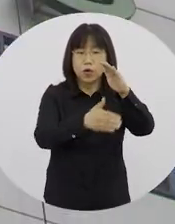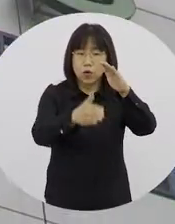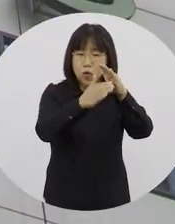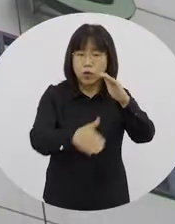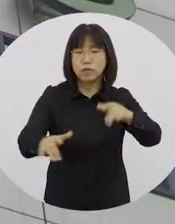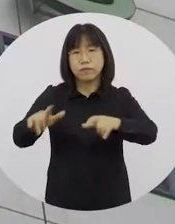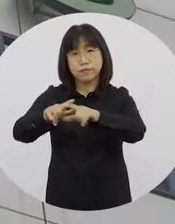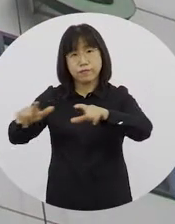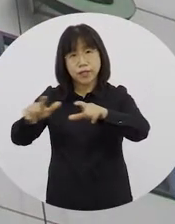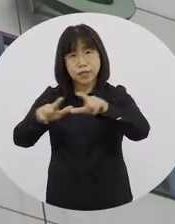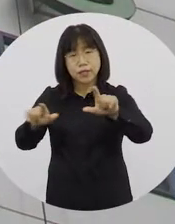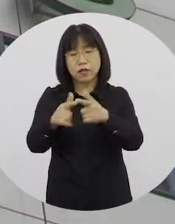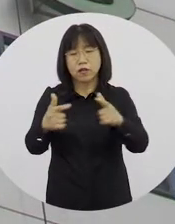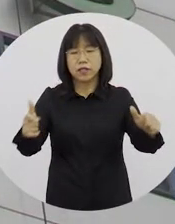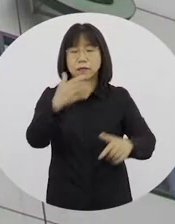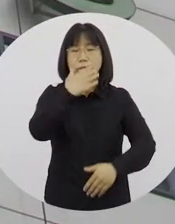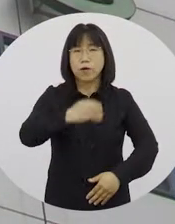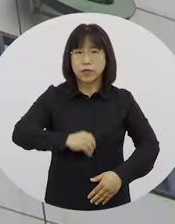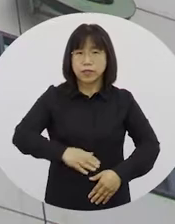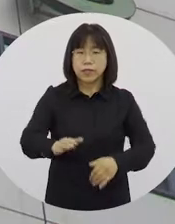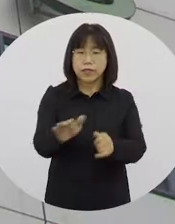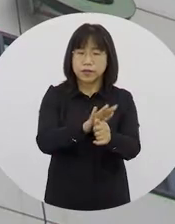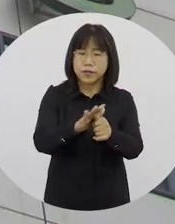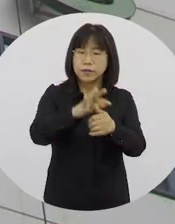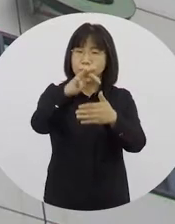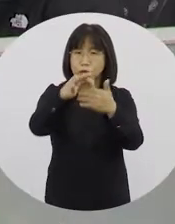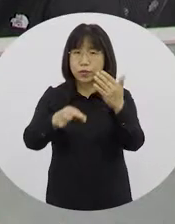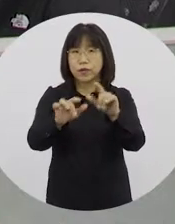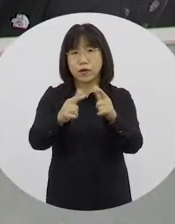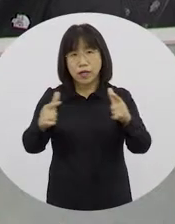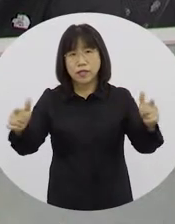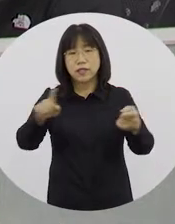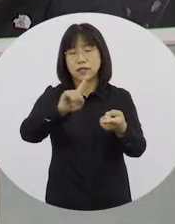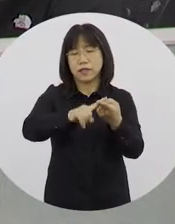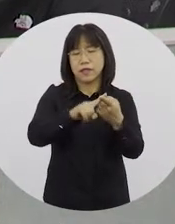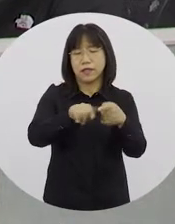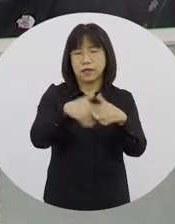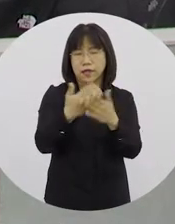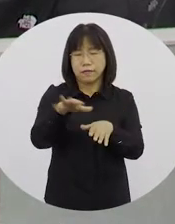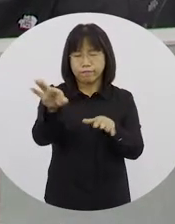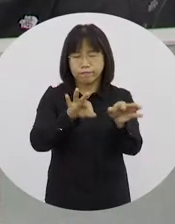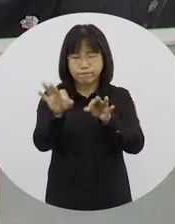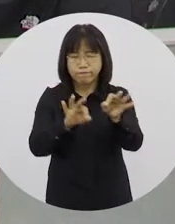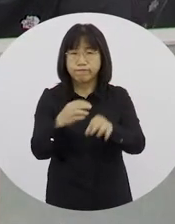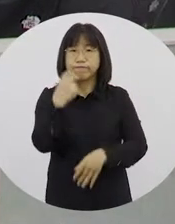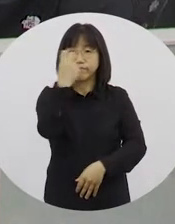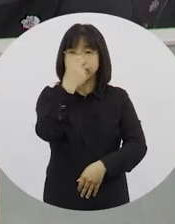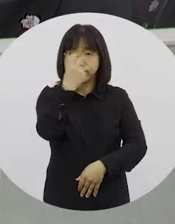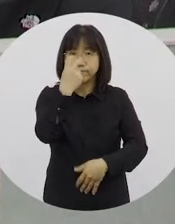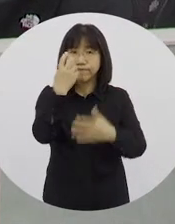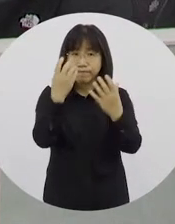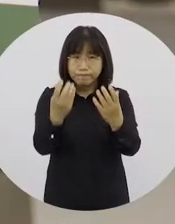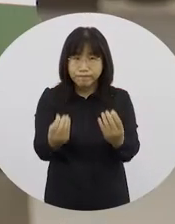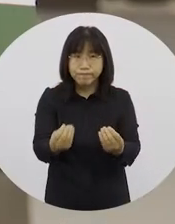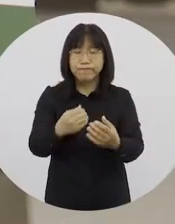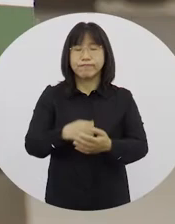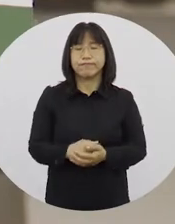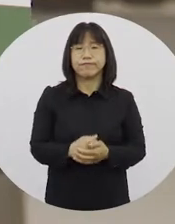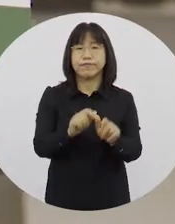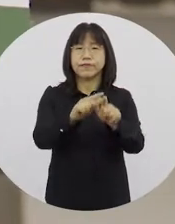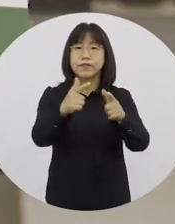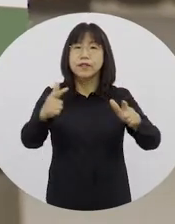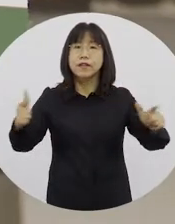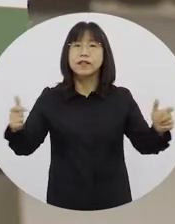및 민간기관에서 보유하고 있는 복지서비스, 프로그램 등 복지 자원에 대한 전수조사를 실시했고